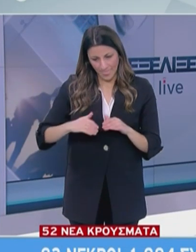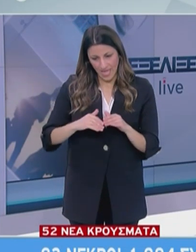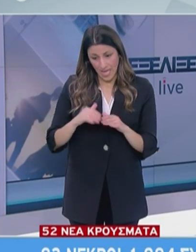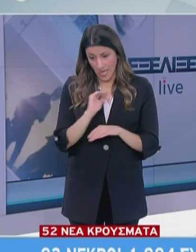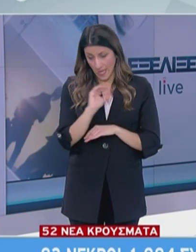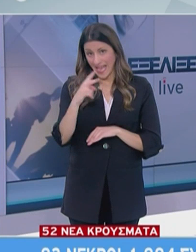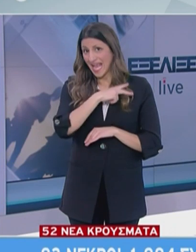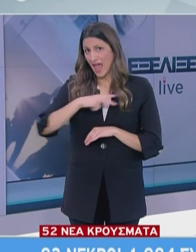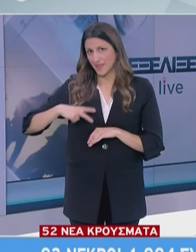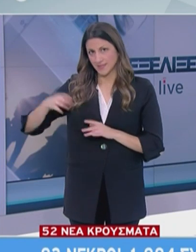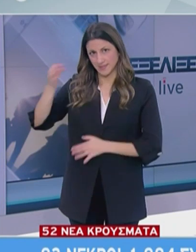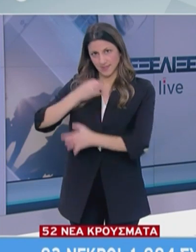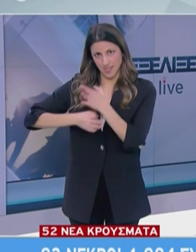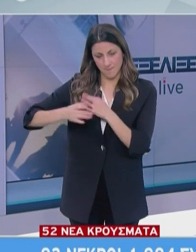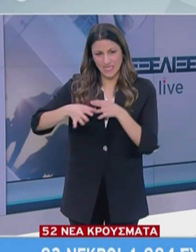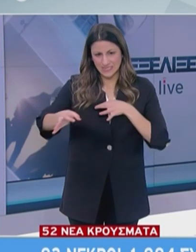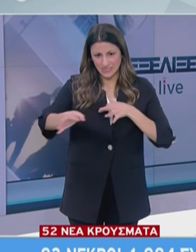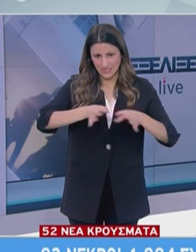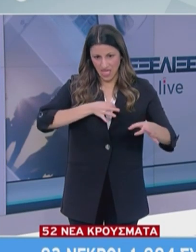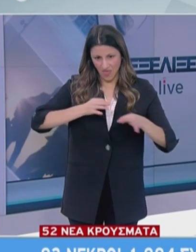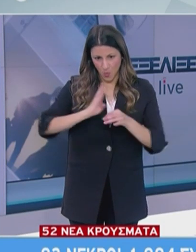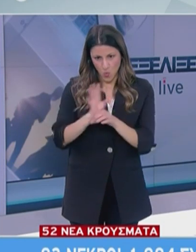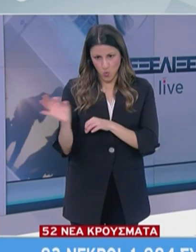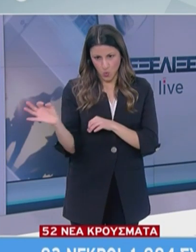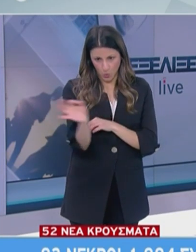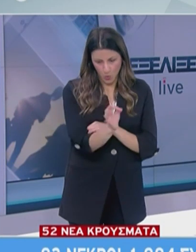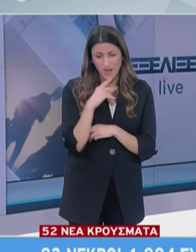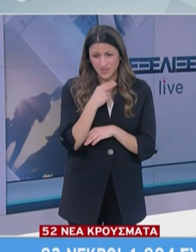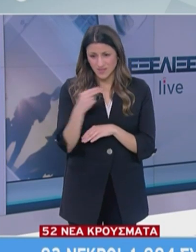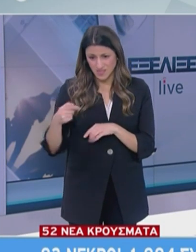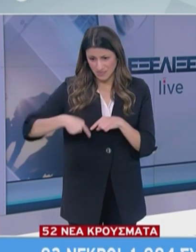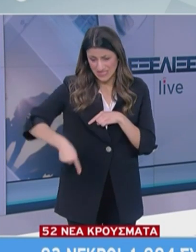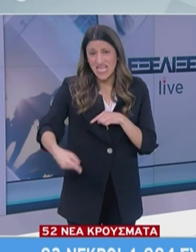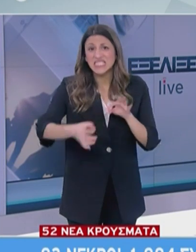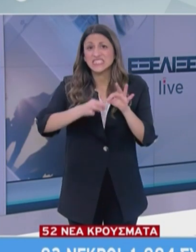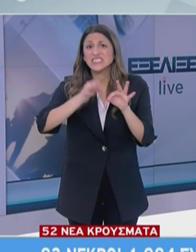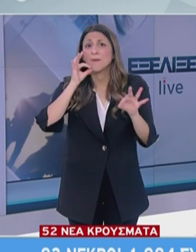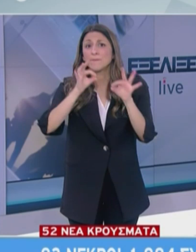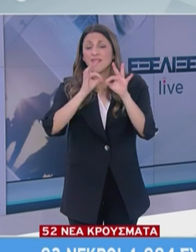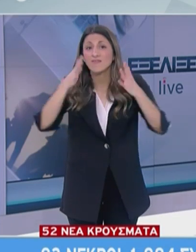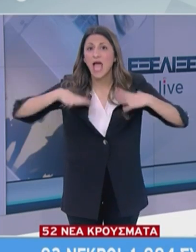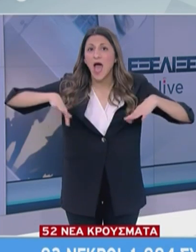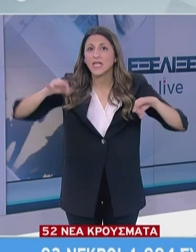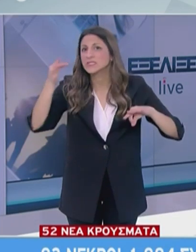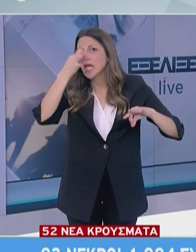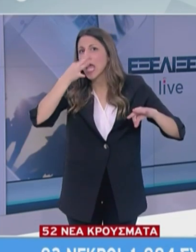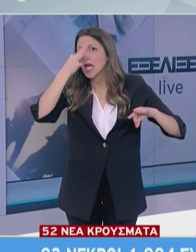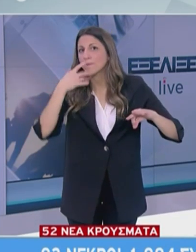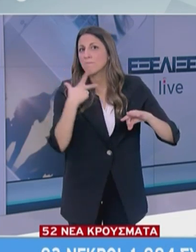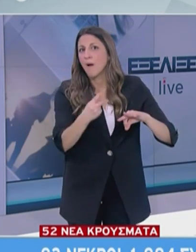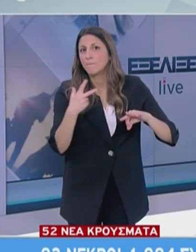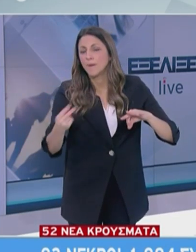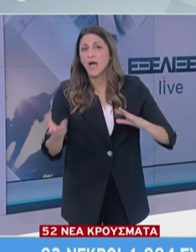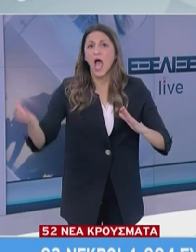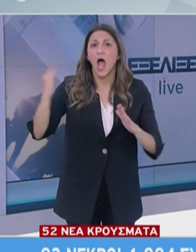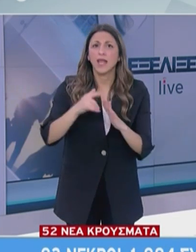στρατηγική για τον κορονοϊό περιλαμβάνει το φθινόπωρο εκτεταμένους εμβολιασμούς για τη γρήπη και έχει χαρακτηρίσει σημαντικό τον εμβολιασμό για τον